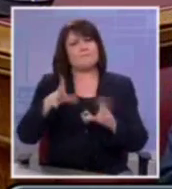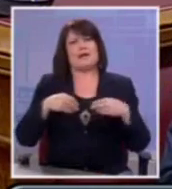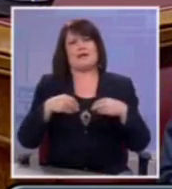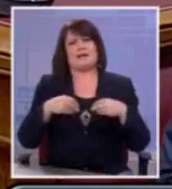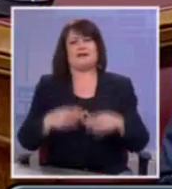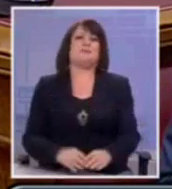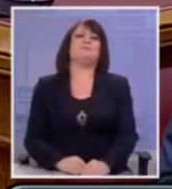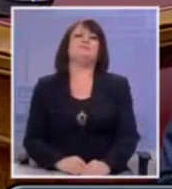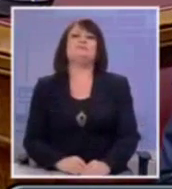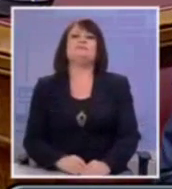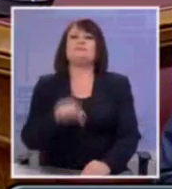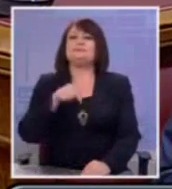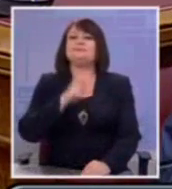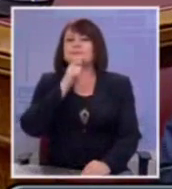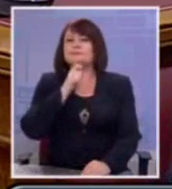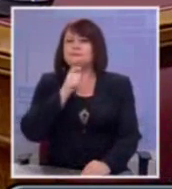συνέντευξη από